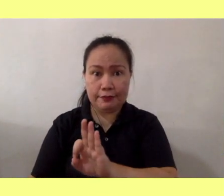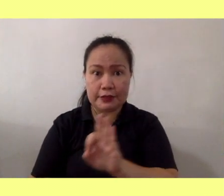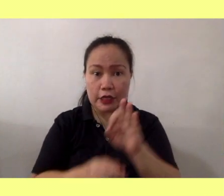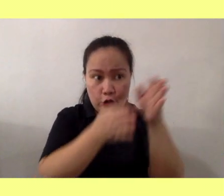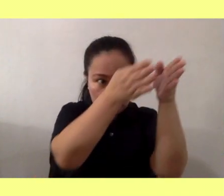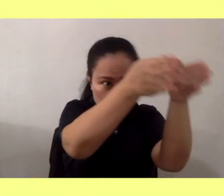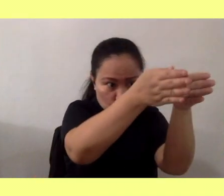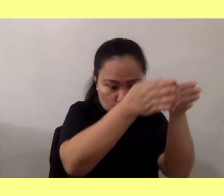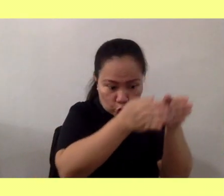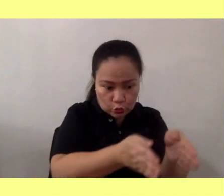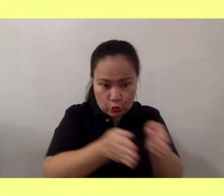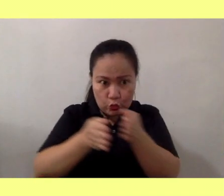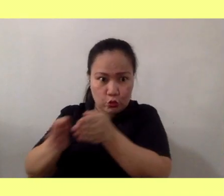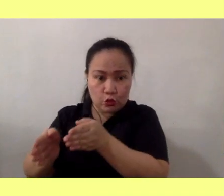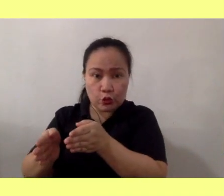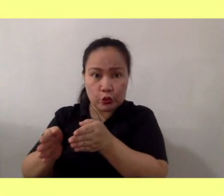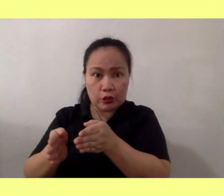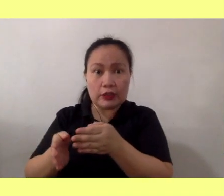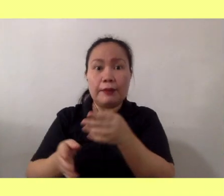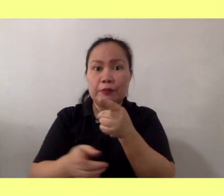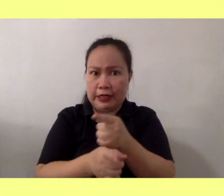Basta magkakasunod. Okay? Huwag kang